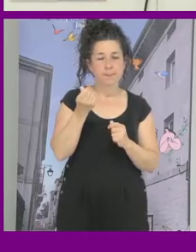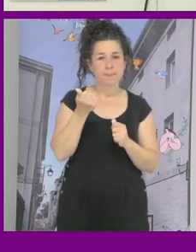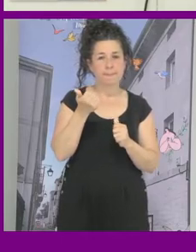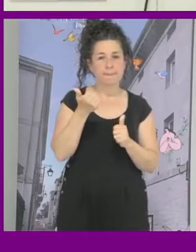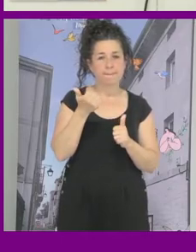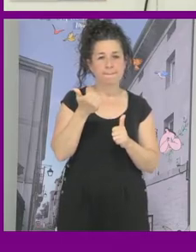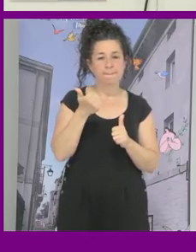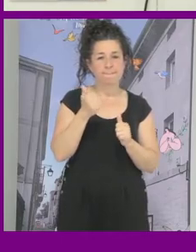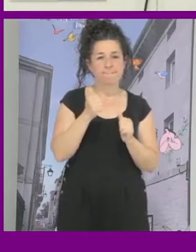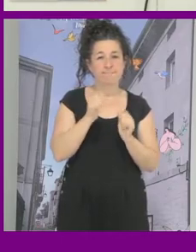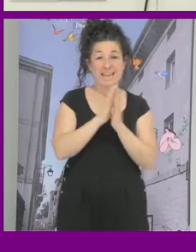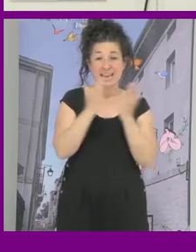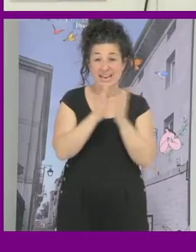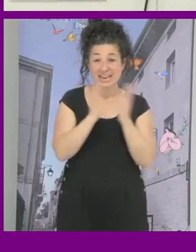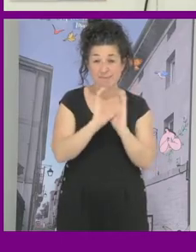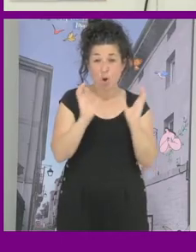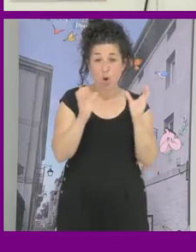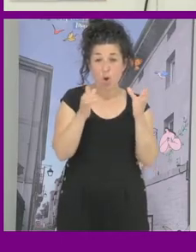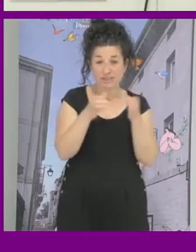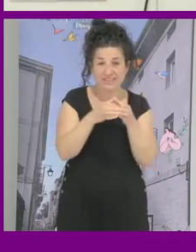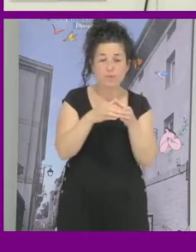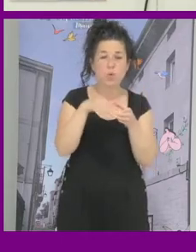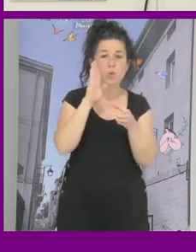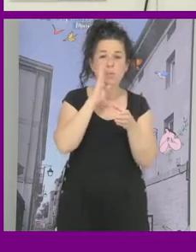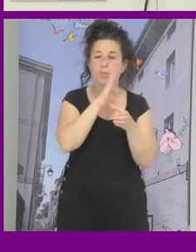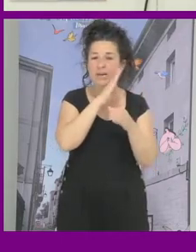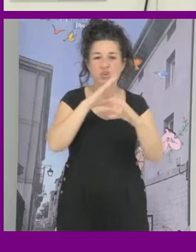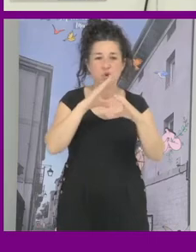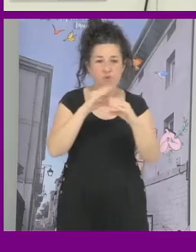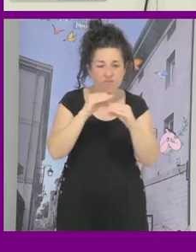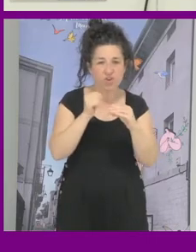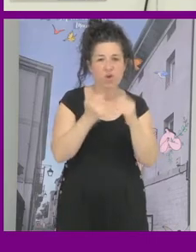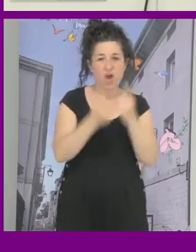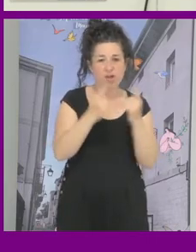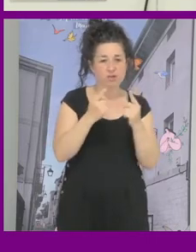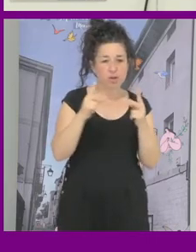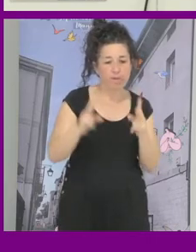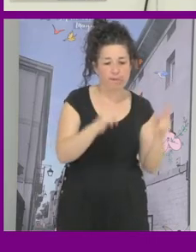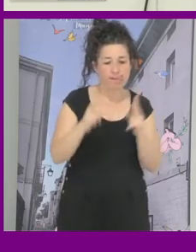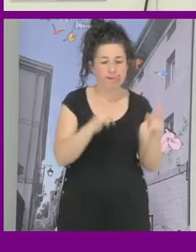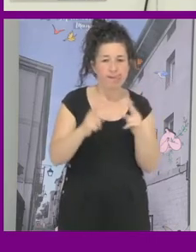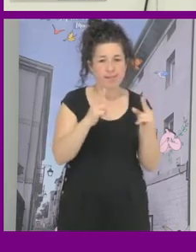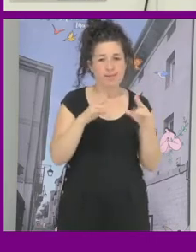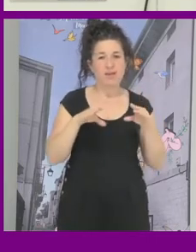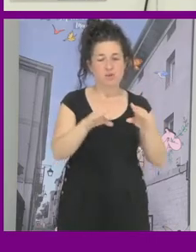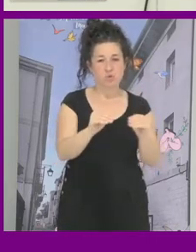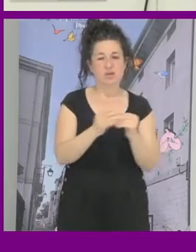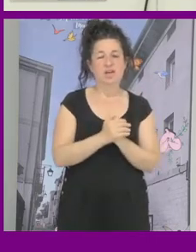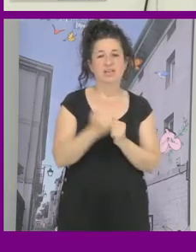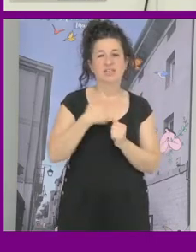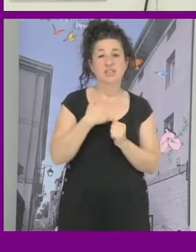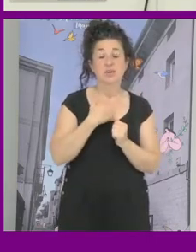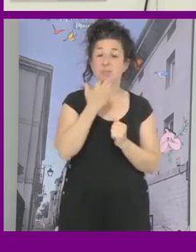amatxu boioen tribua liburu honetako hainbat aipu, hainbat pasarte eta bueno, ba, nik aldetzen